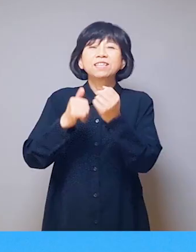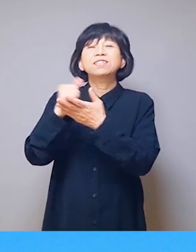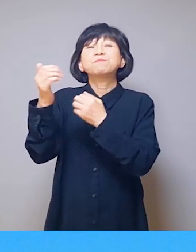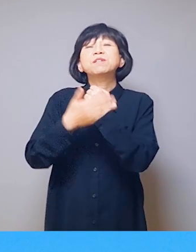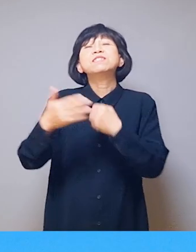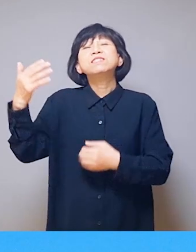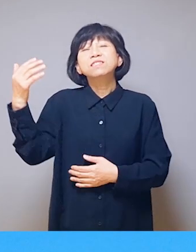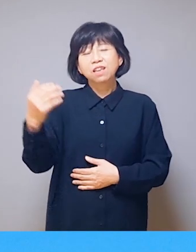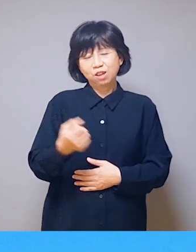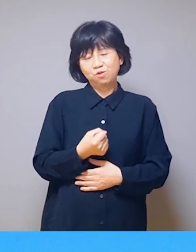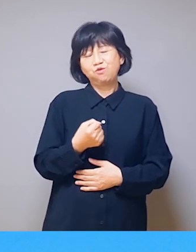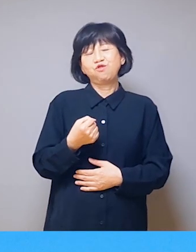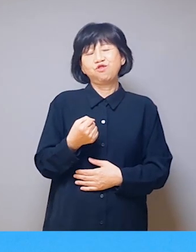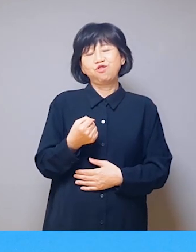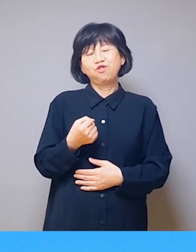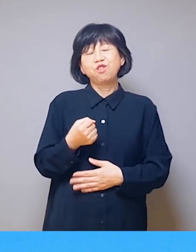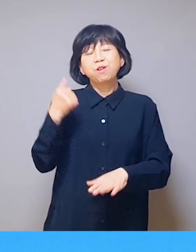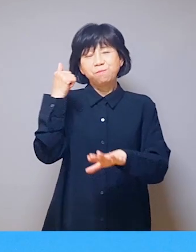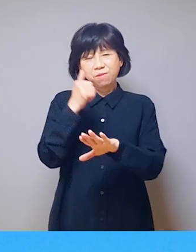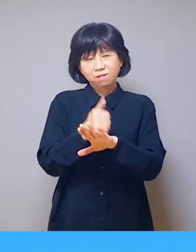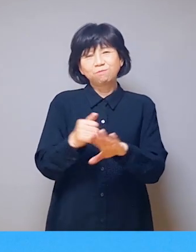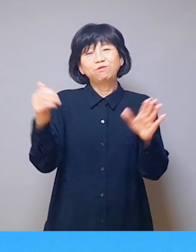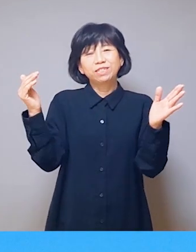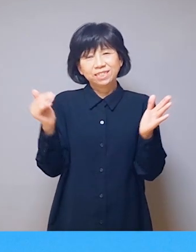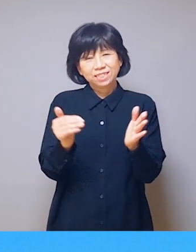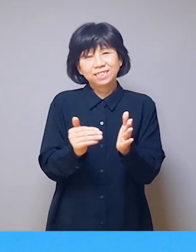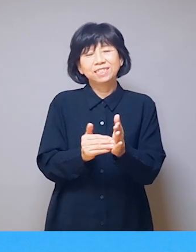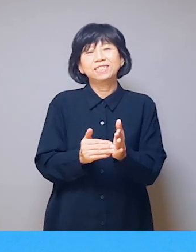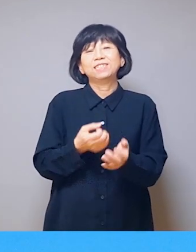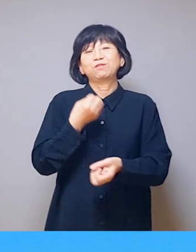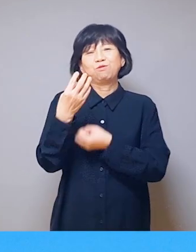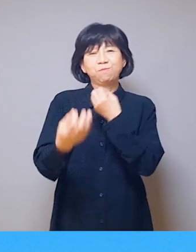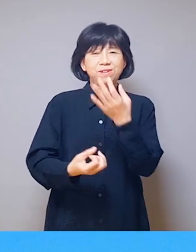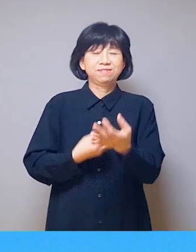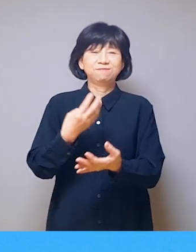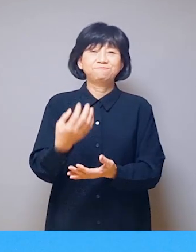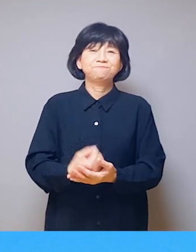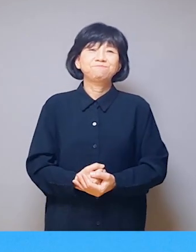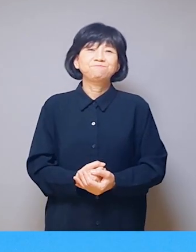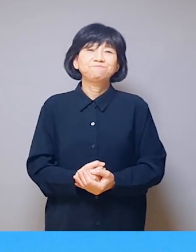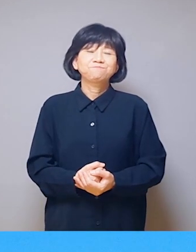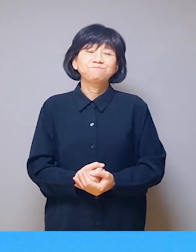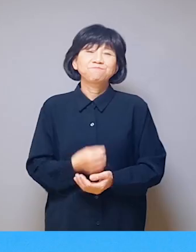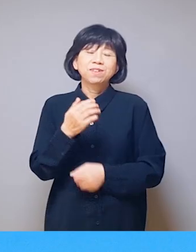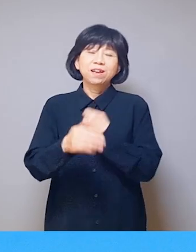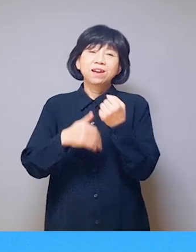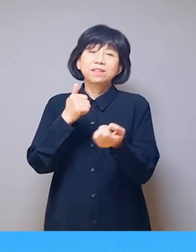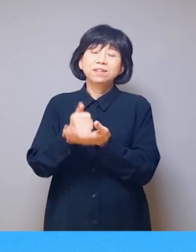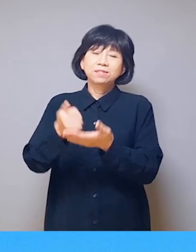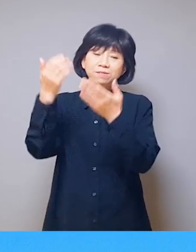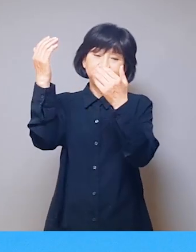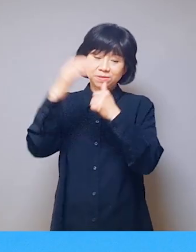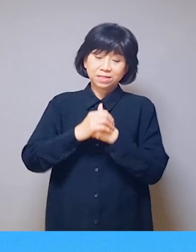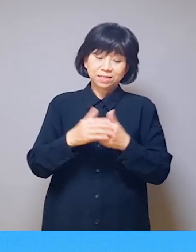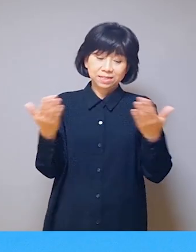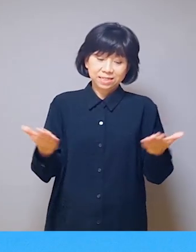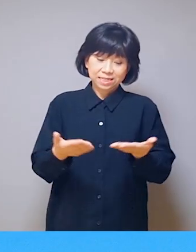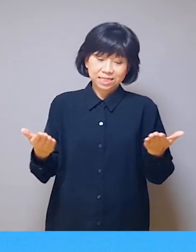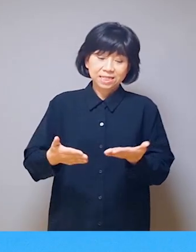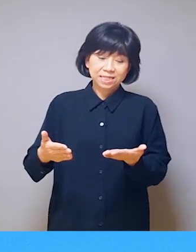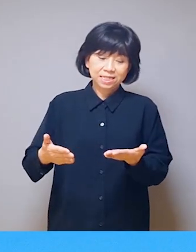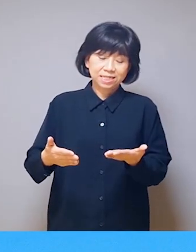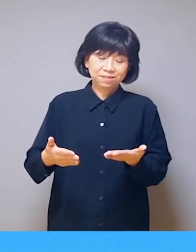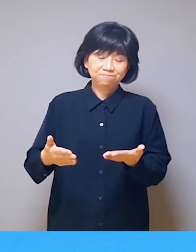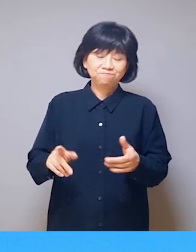수 있었다라고 사도 바울이 고백하는 것이죠. 우리도 하나님이 주신 길을 걸어가다 보면